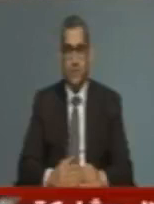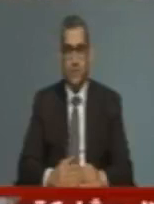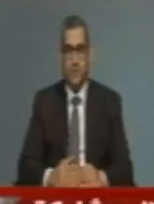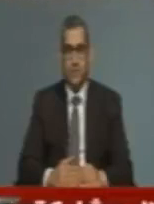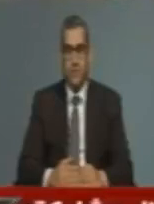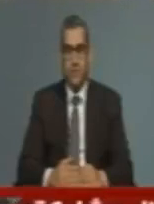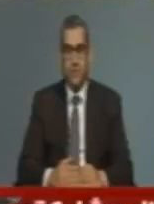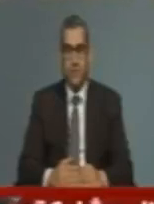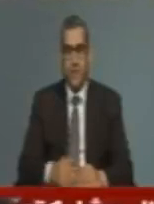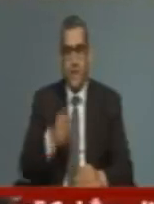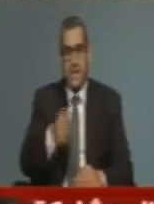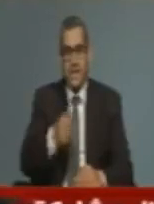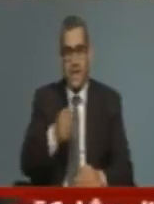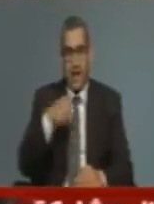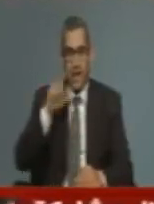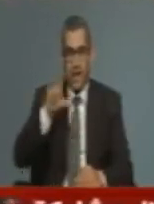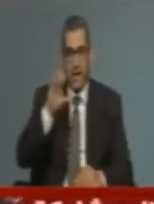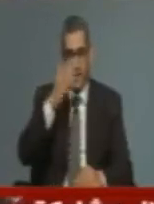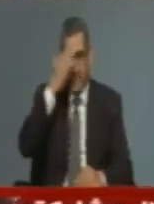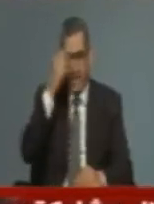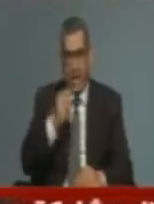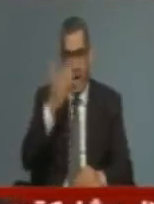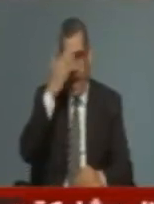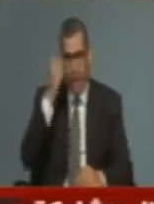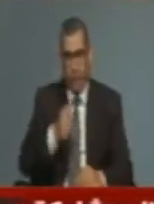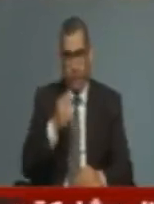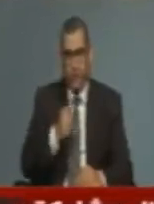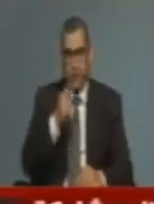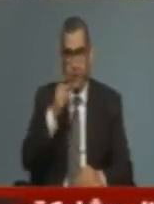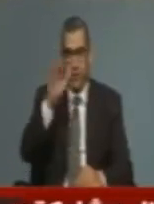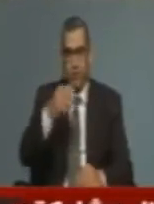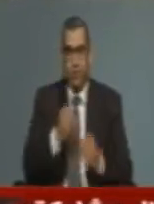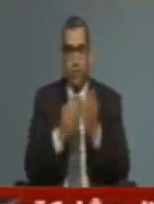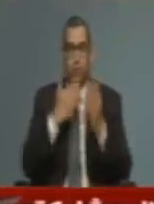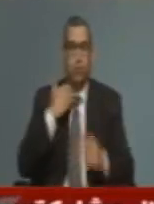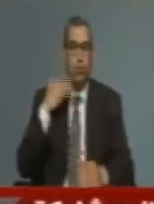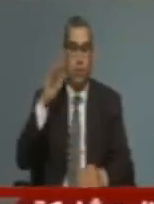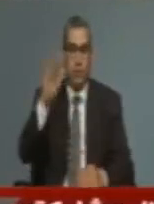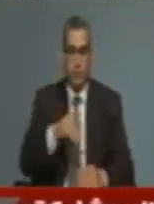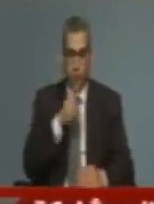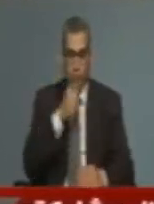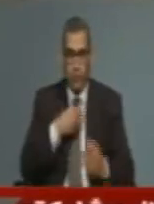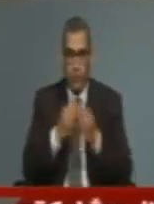زي حضرتك يا سيادة الرئيس، اهلا وسهلا حضرتك، ده شرف لنا جميعا ان حضرتك تبقى موجود معنا